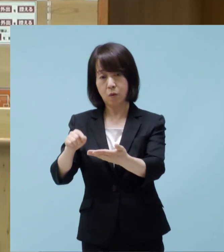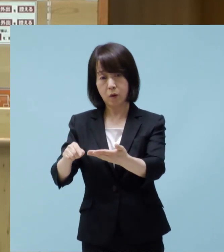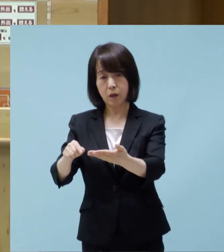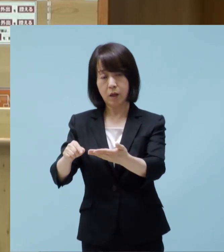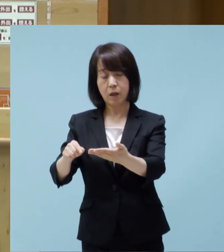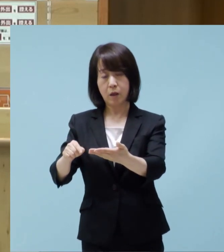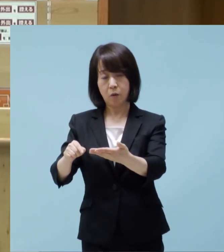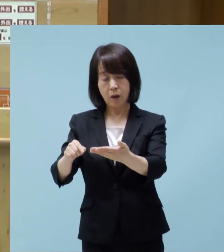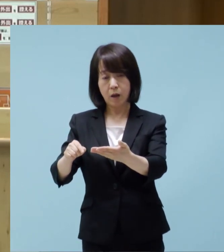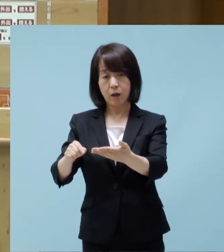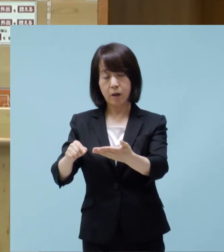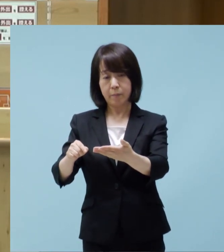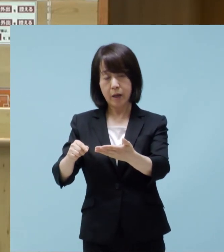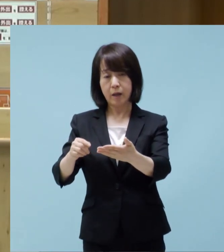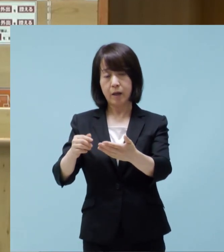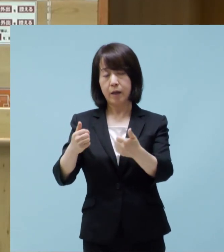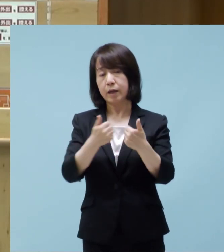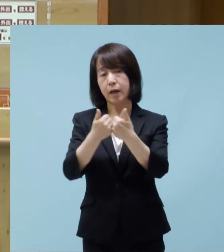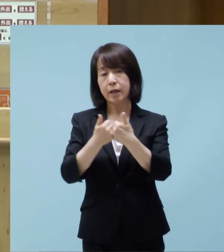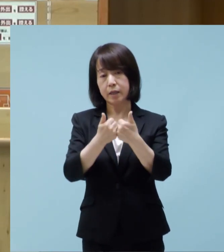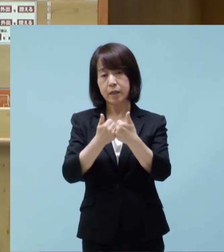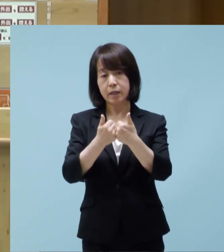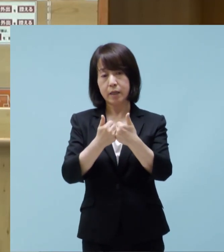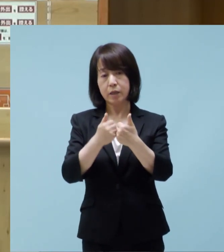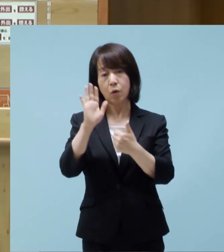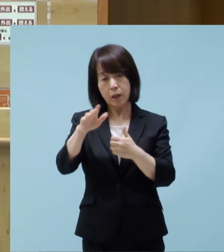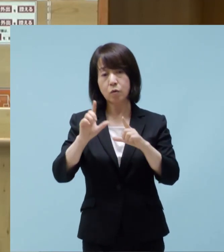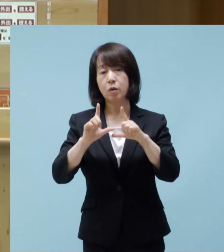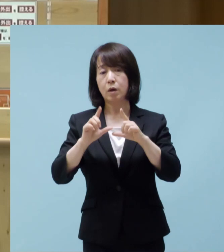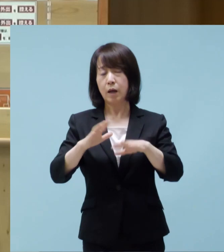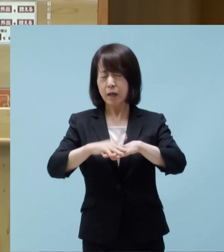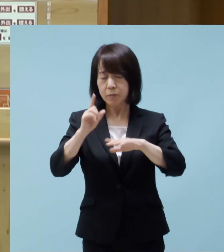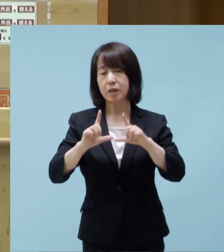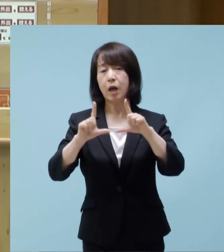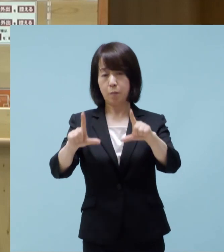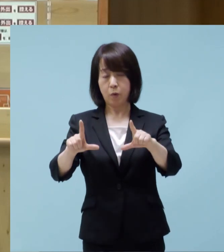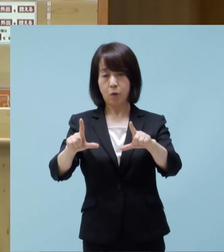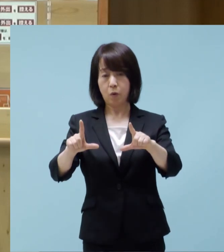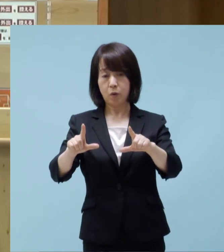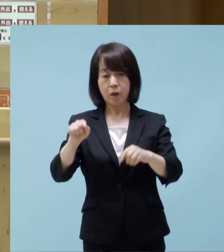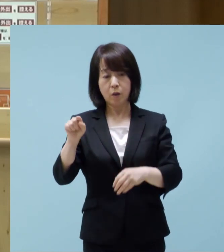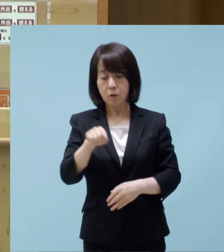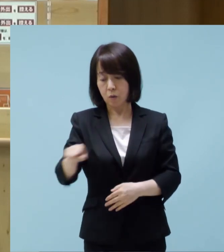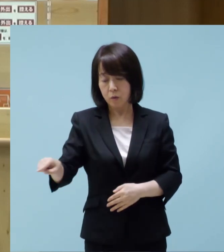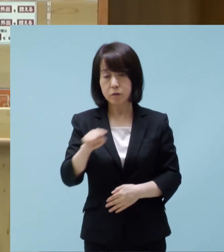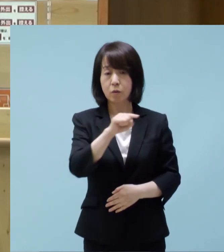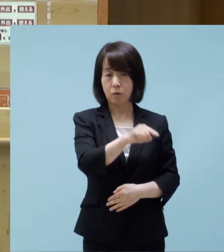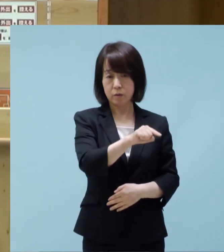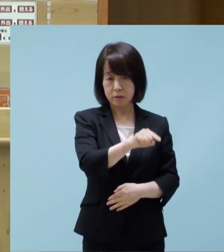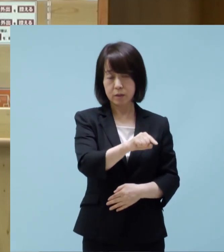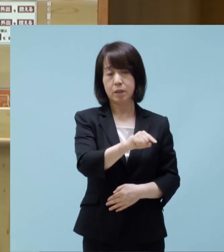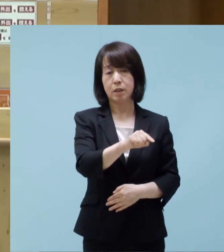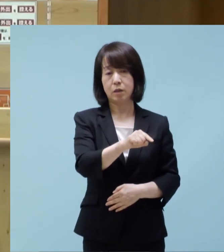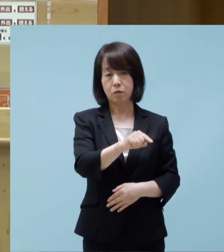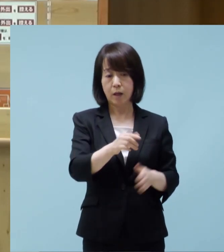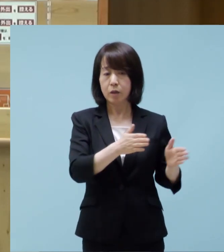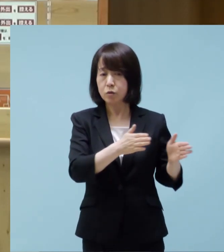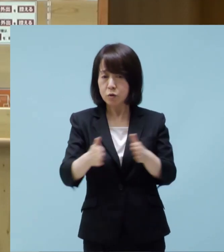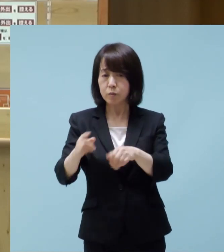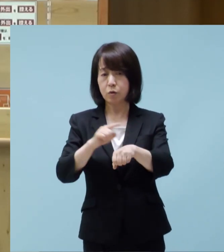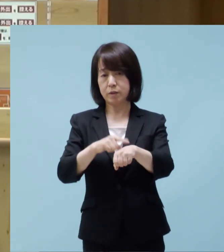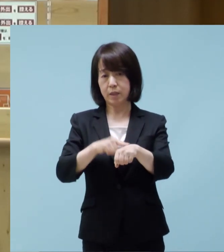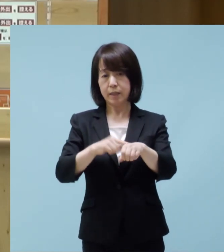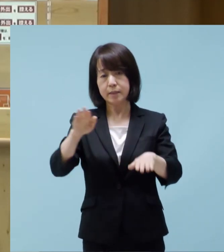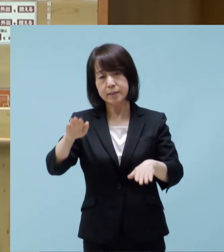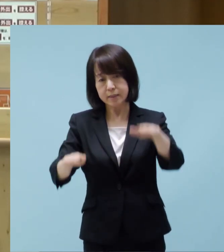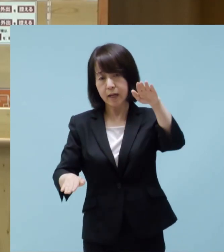けども、まあ、準備時間というのがそこに差が出てきまって決まってるわけじゃないですか。 そうですね。 はい、そういった形のメッセージの出し方が、まあ、適